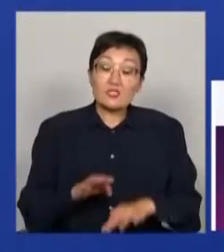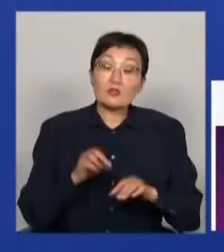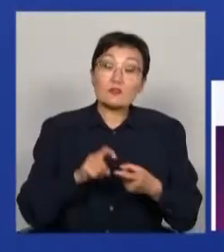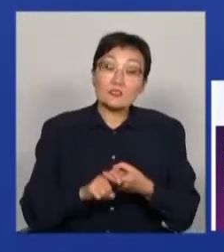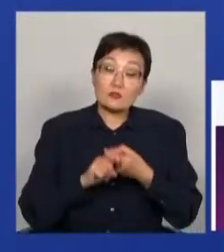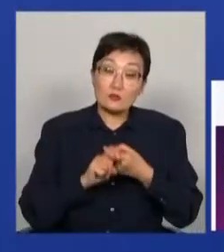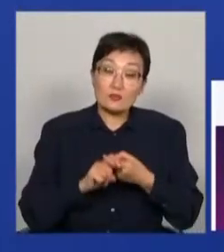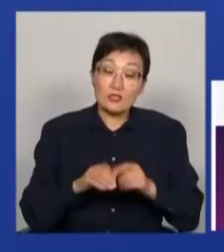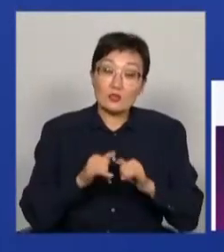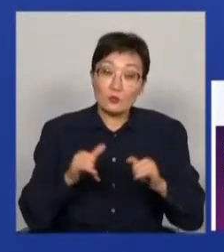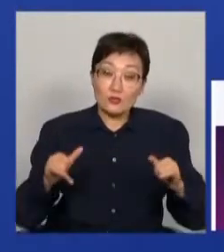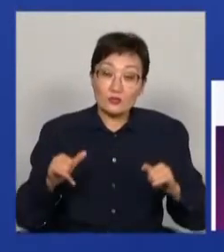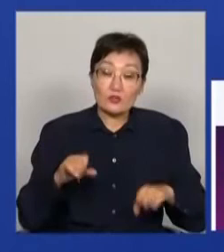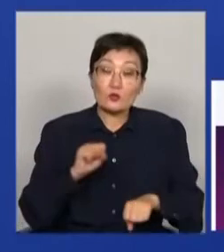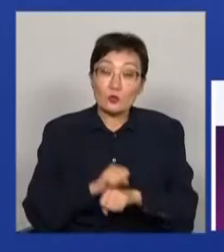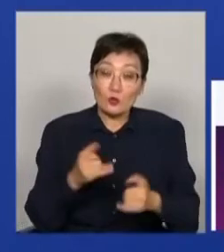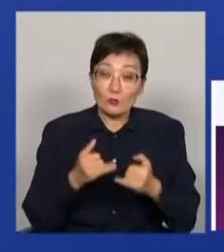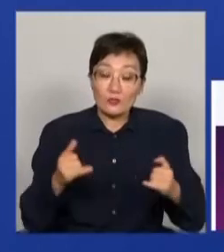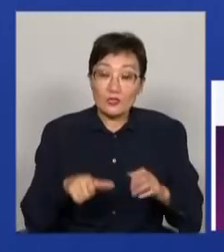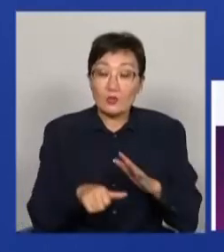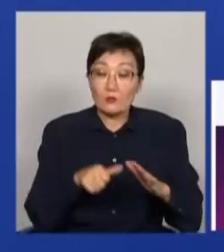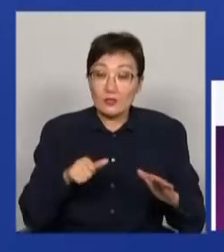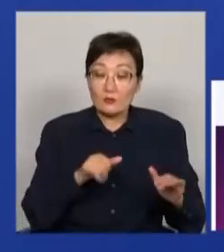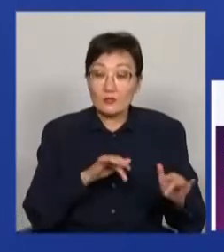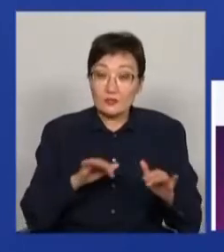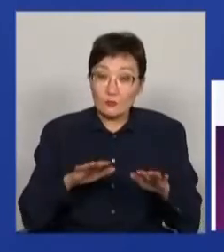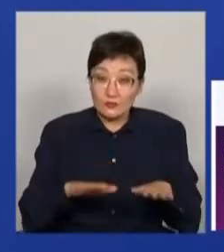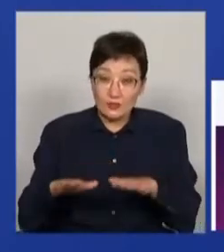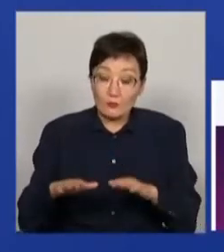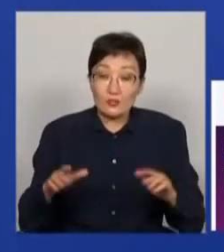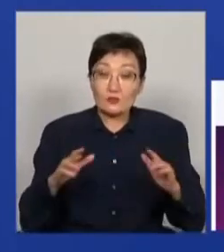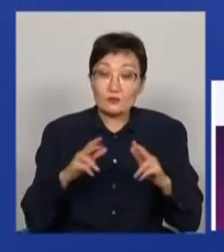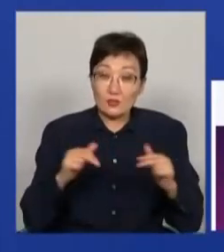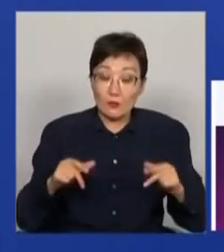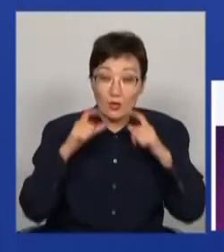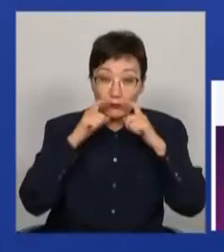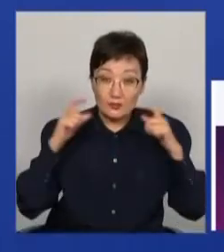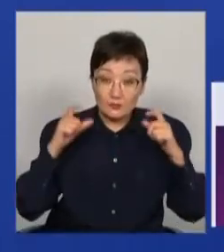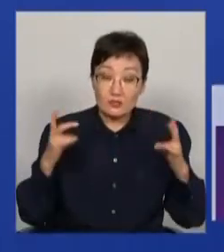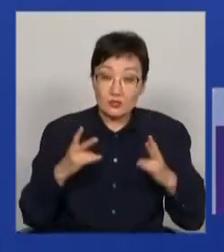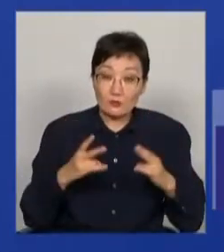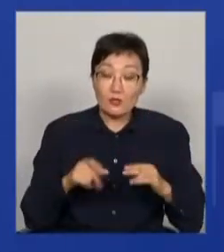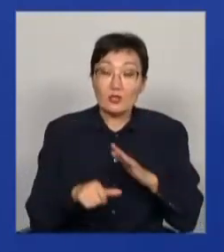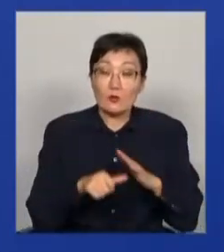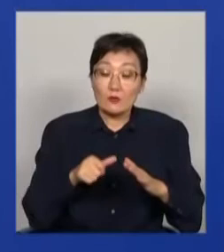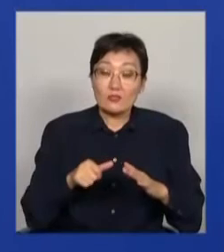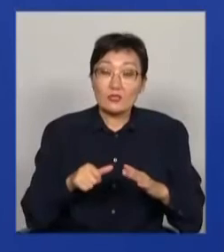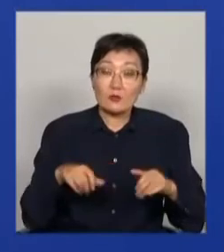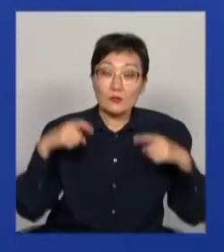Коронавирус инфекциясының таралуын болдырмау үшін құрбандық шалу орындарында және мешіттерде бетперде тағу ұсынылады. Құрбандық